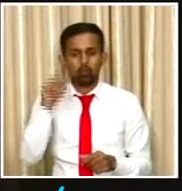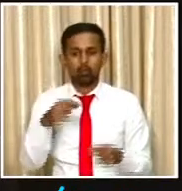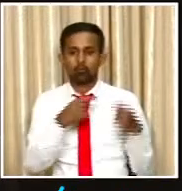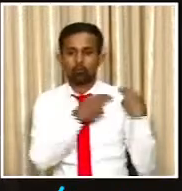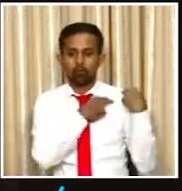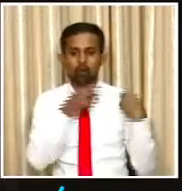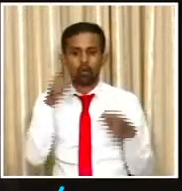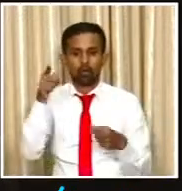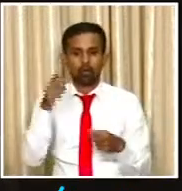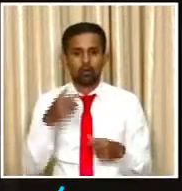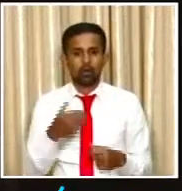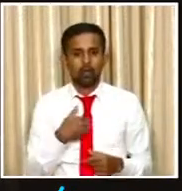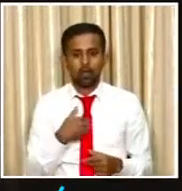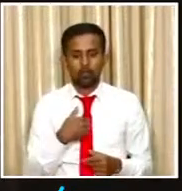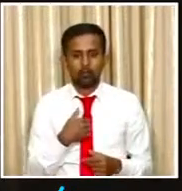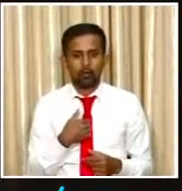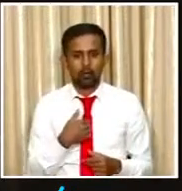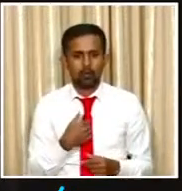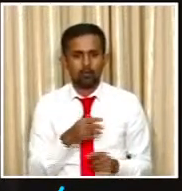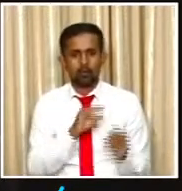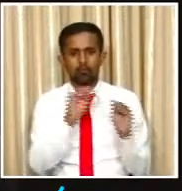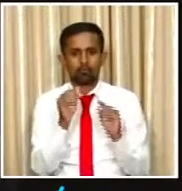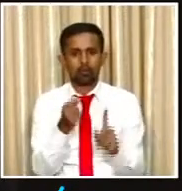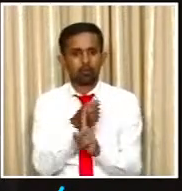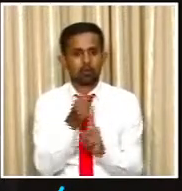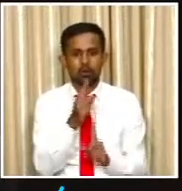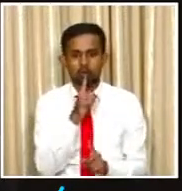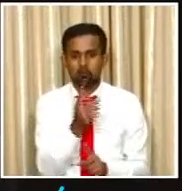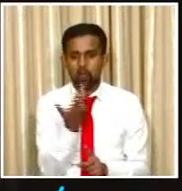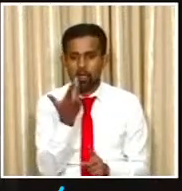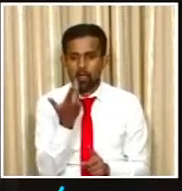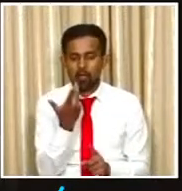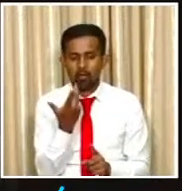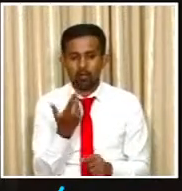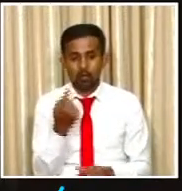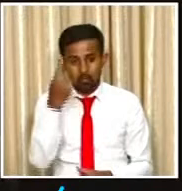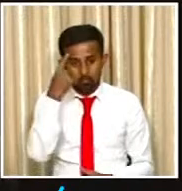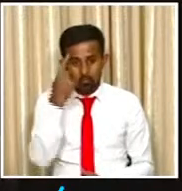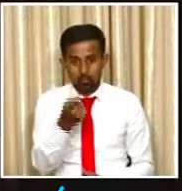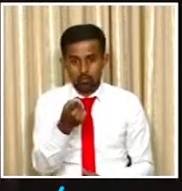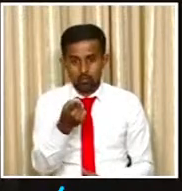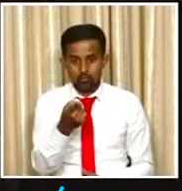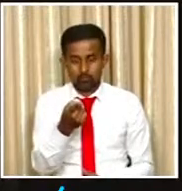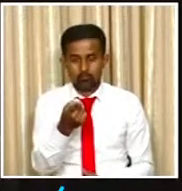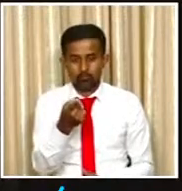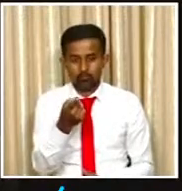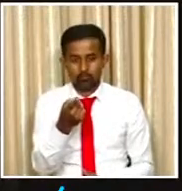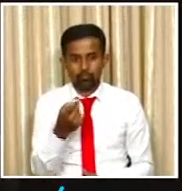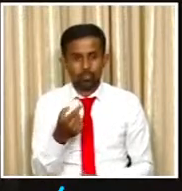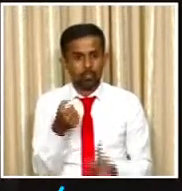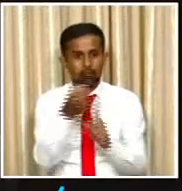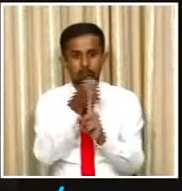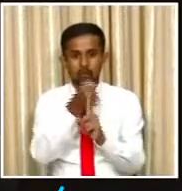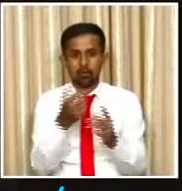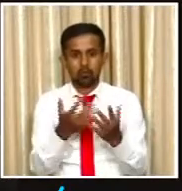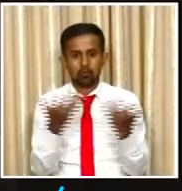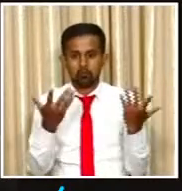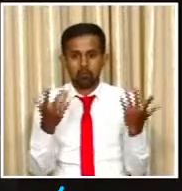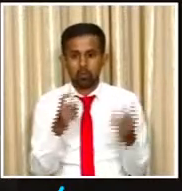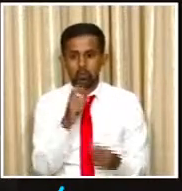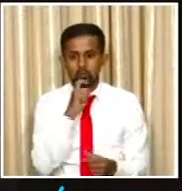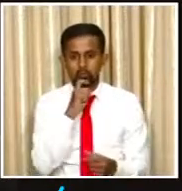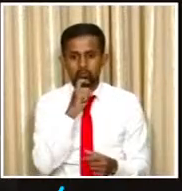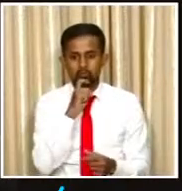නඩුකාරතුමාලා කාටවත් නඩුව එහෙම මේ කල් දාගන්න බෑ ඒ හින්දා ඒක මතක තියාගන්න කිසිම විදිහකට බලපෑමක් කරන්න බෑ